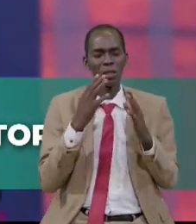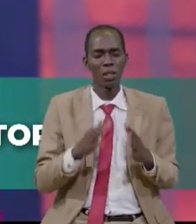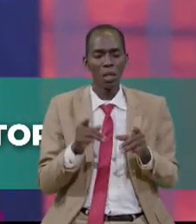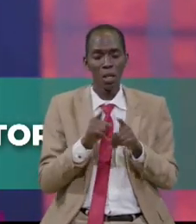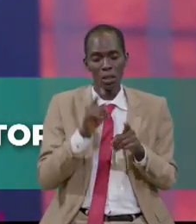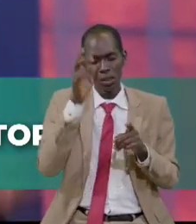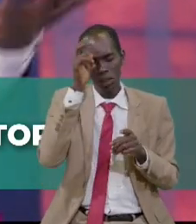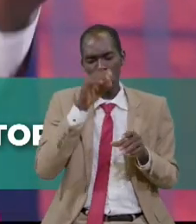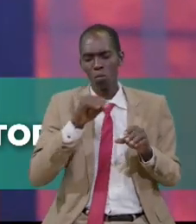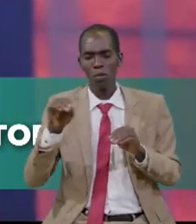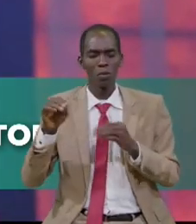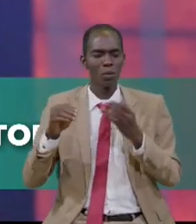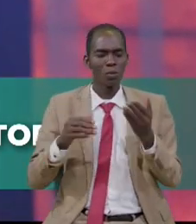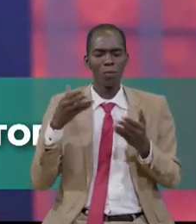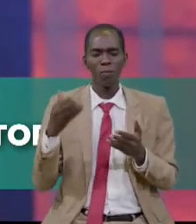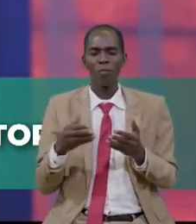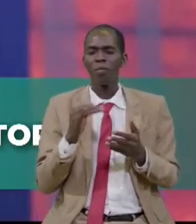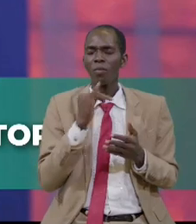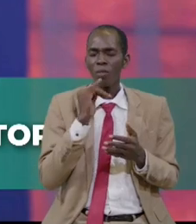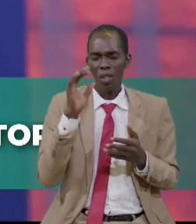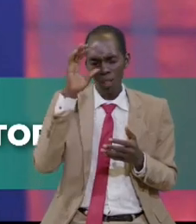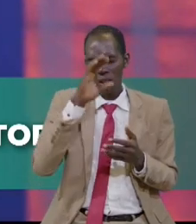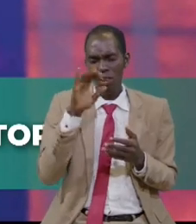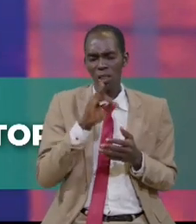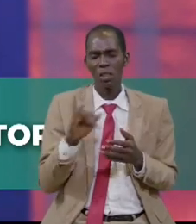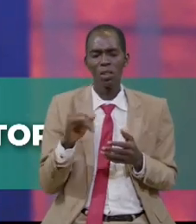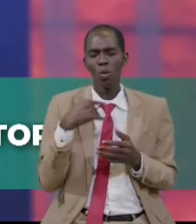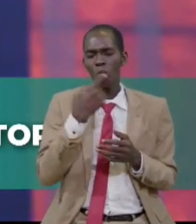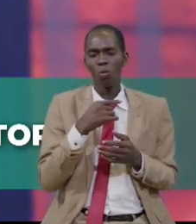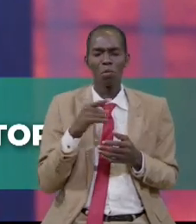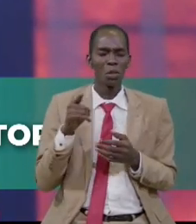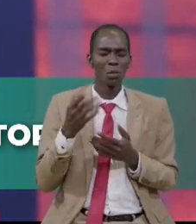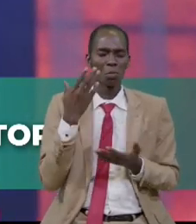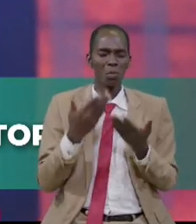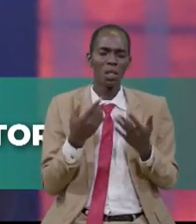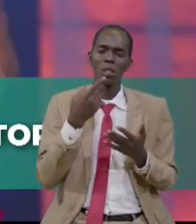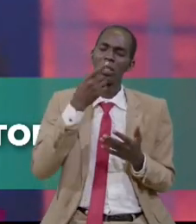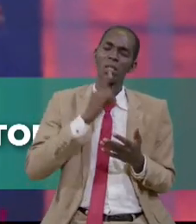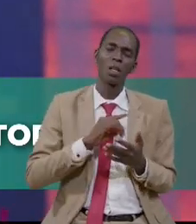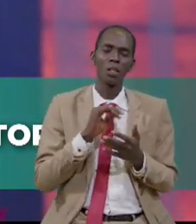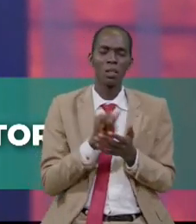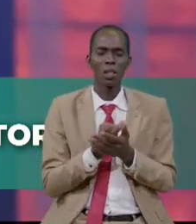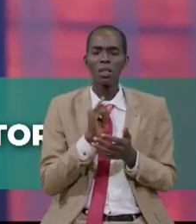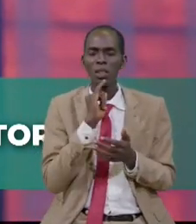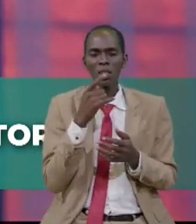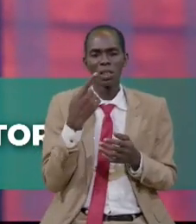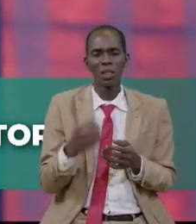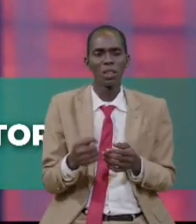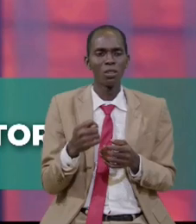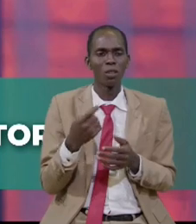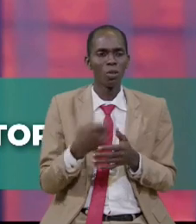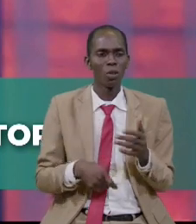par-là, et cherchant qui va dévorer, ça c'est un candidat pour être